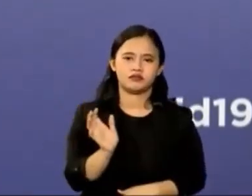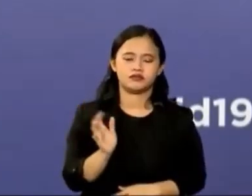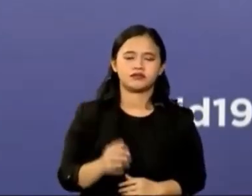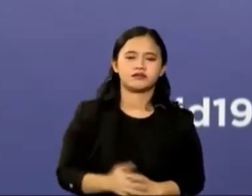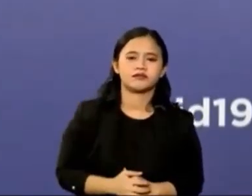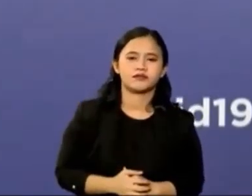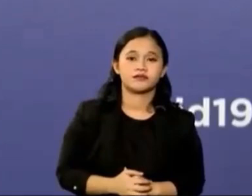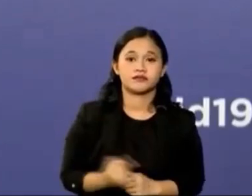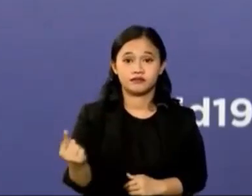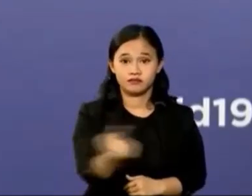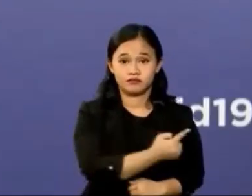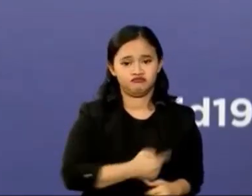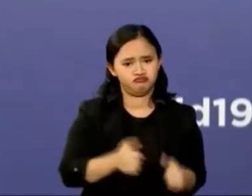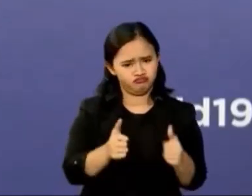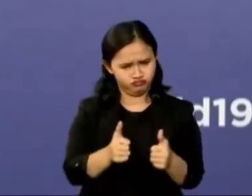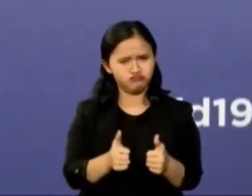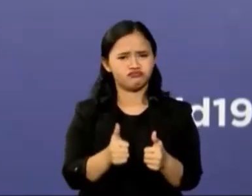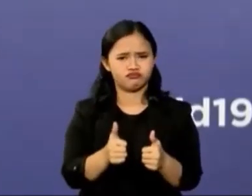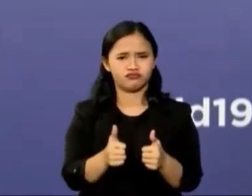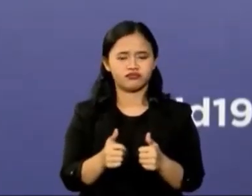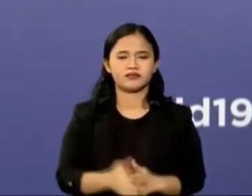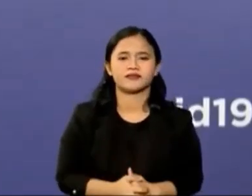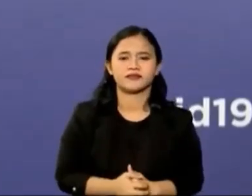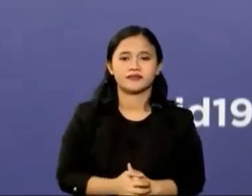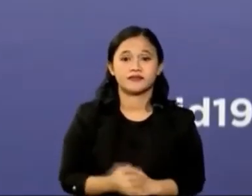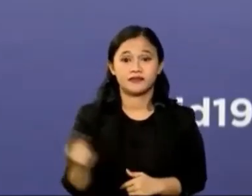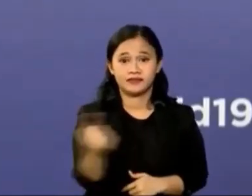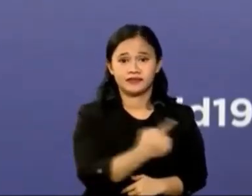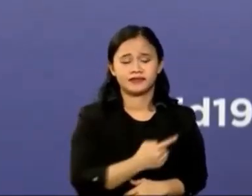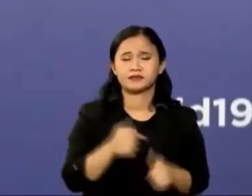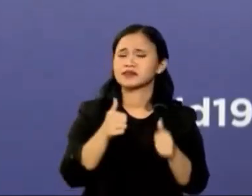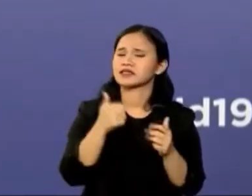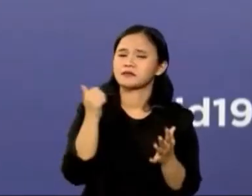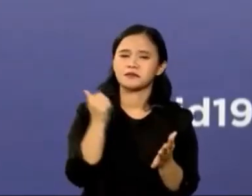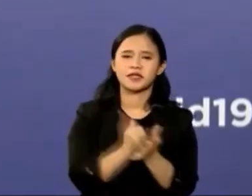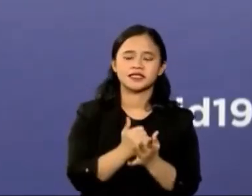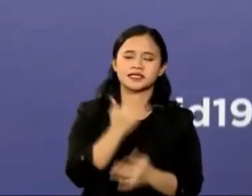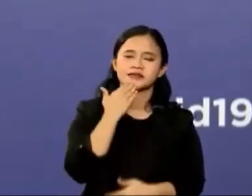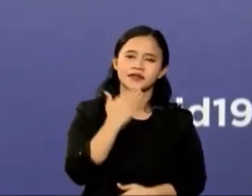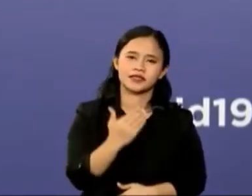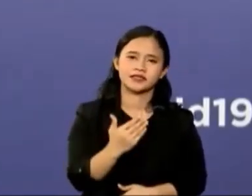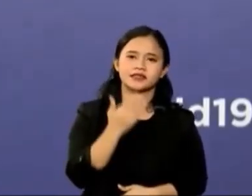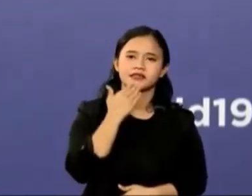bahwa kita semua bisa melaksanakan. Kita pasti bisa. Terima kasih, selamat sore.